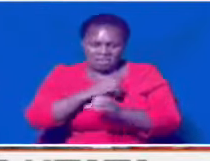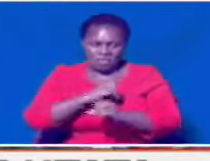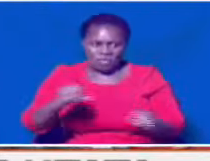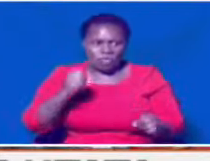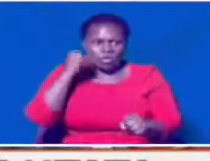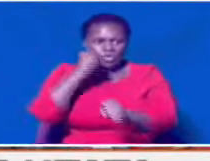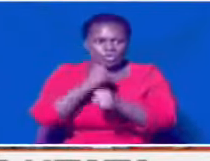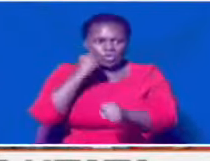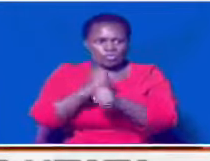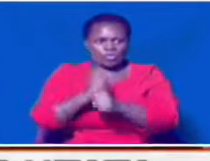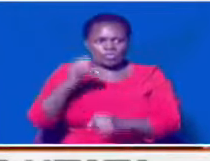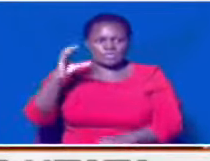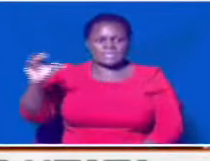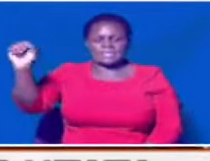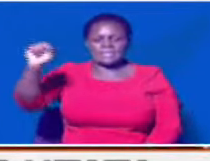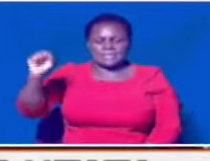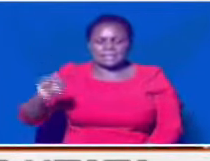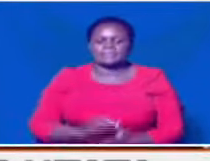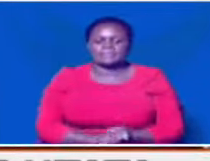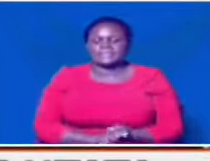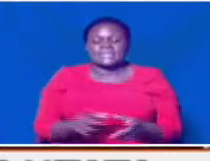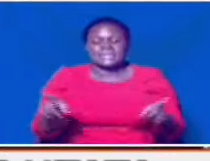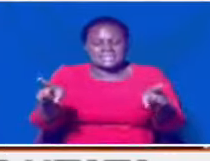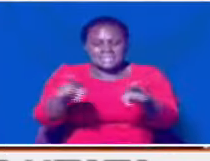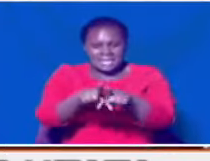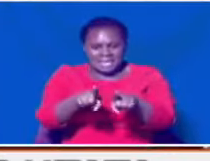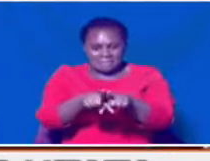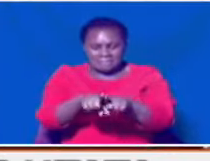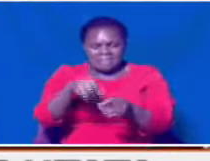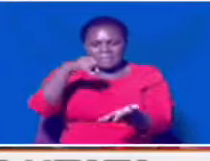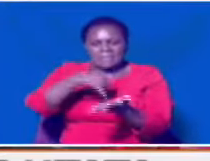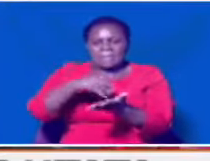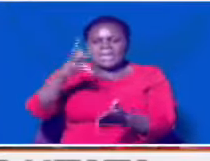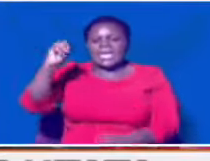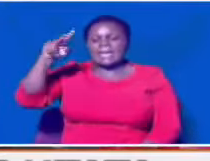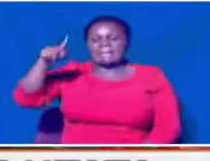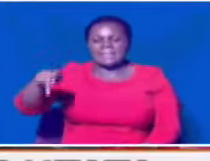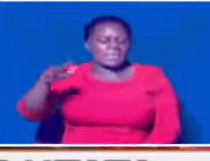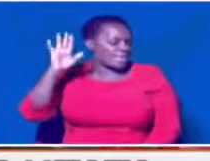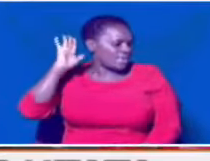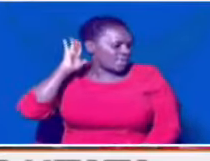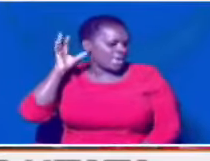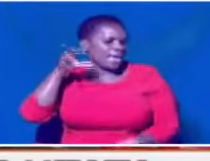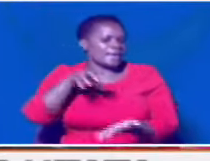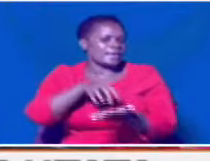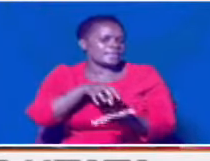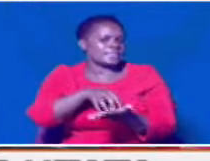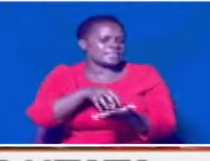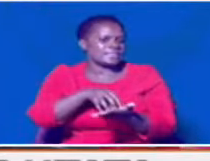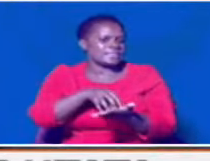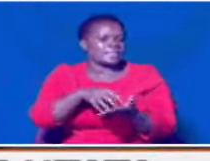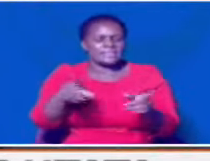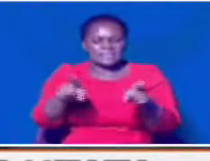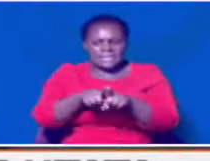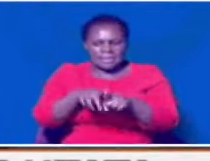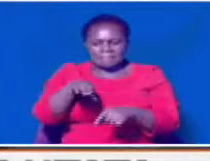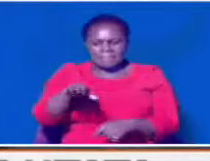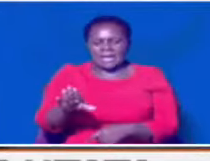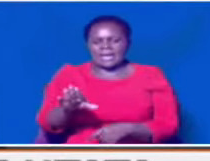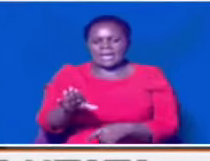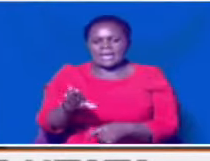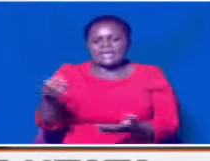utumishi wake kwa Wakenya. Keitan pia ni miongoni mwa wabunge wanaoisikiza kesi yake. Keitan